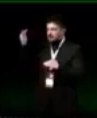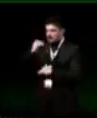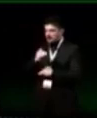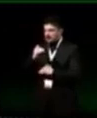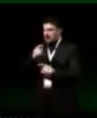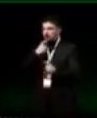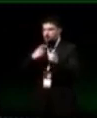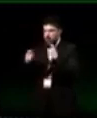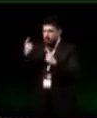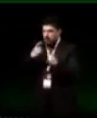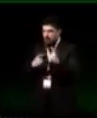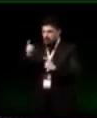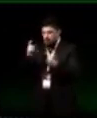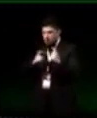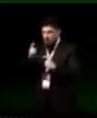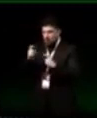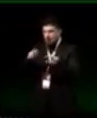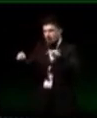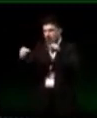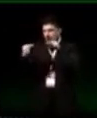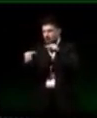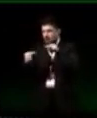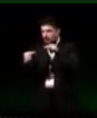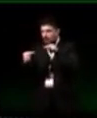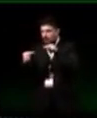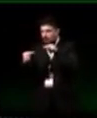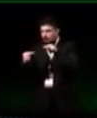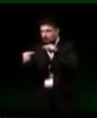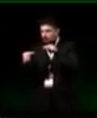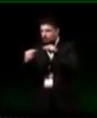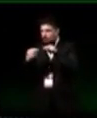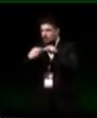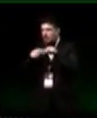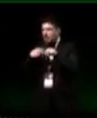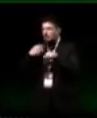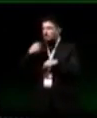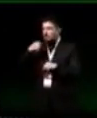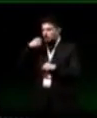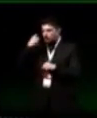discutere guardandoci negli occhi. C'è un'immagine bellissima in un film